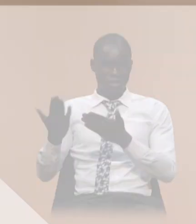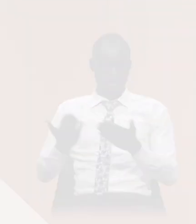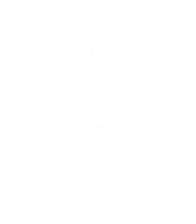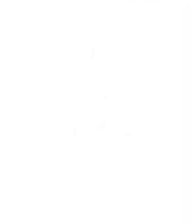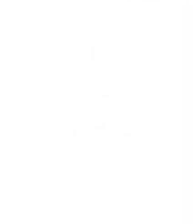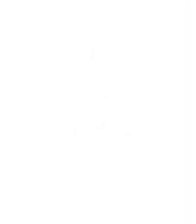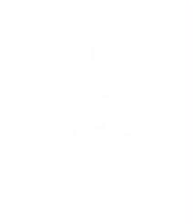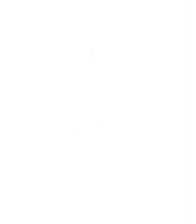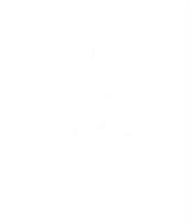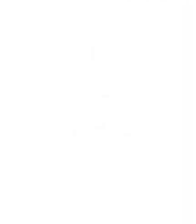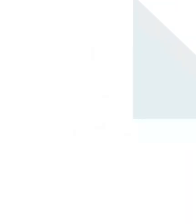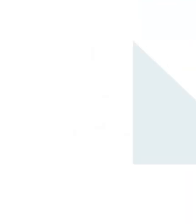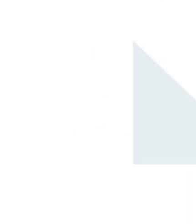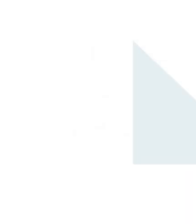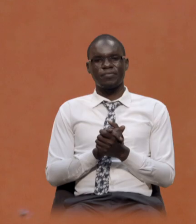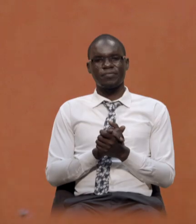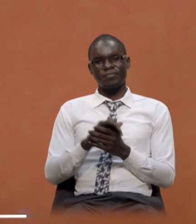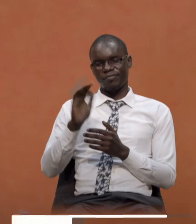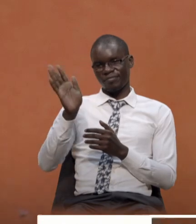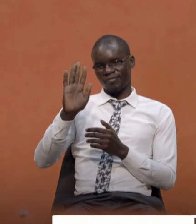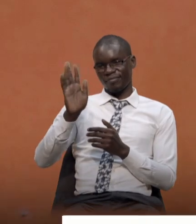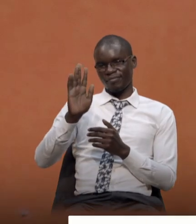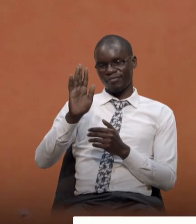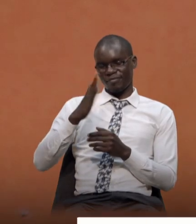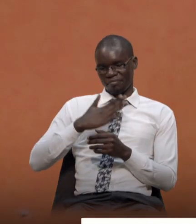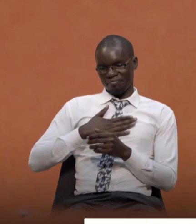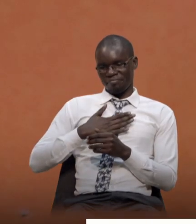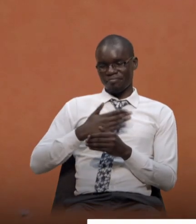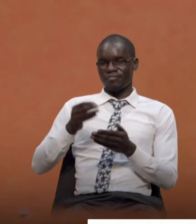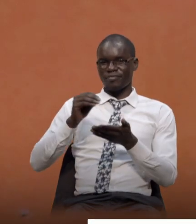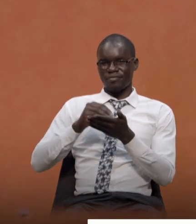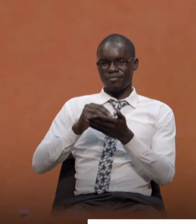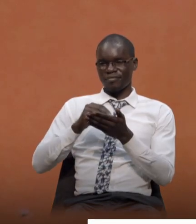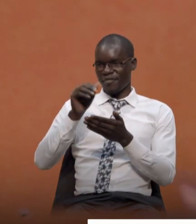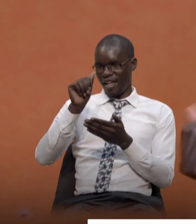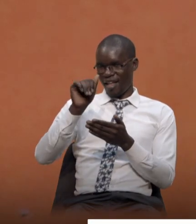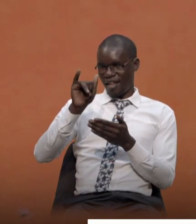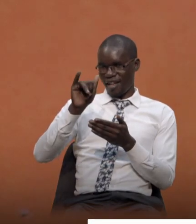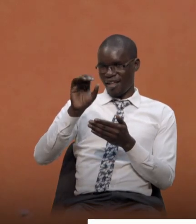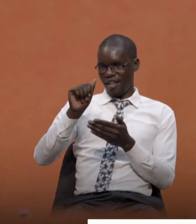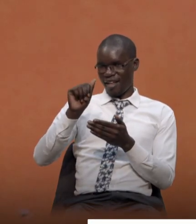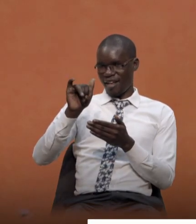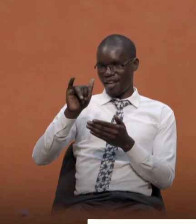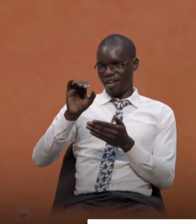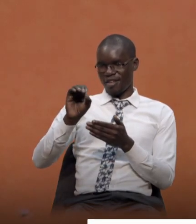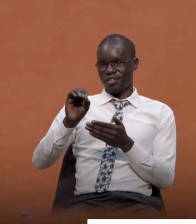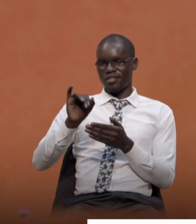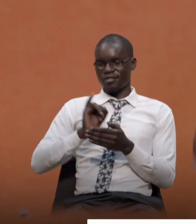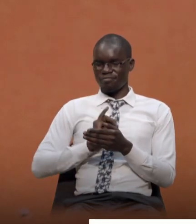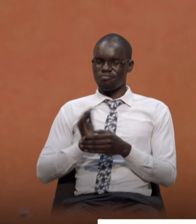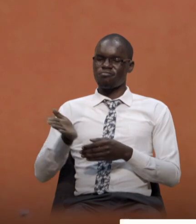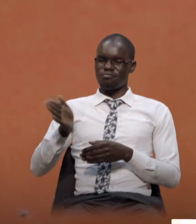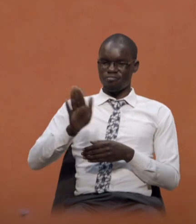cha Bible Game. Karibu sana. Hi, it's me again, Belora Ayayo, and I am